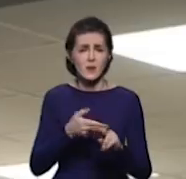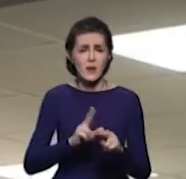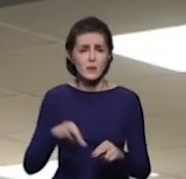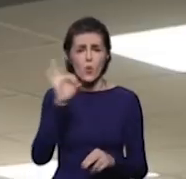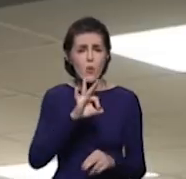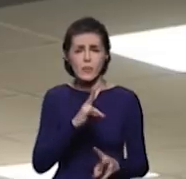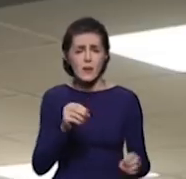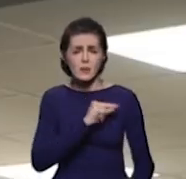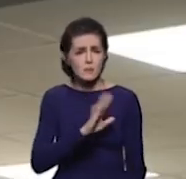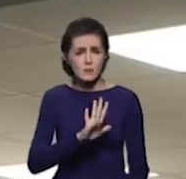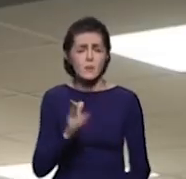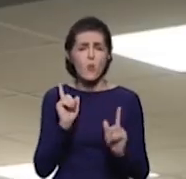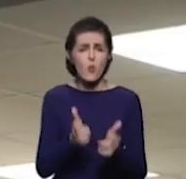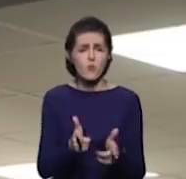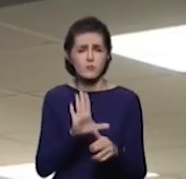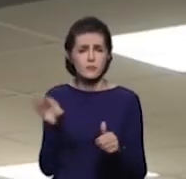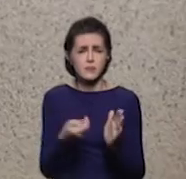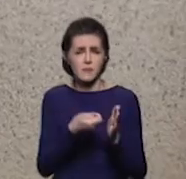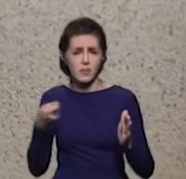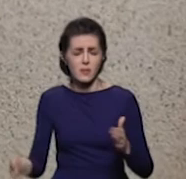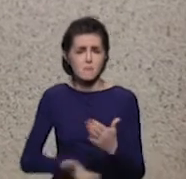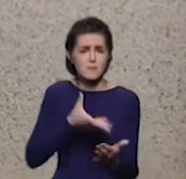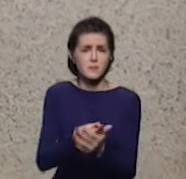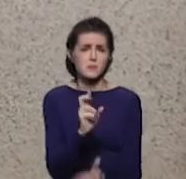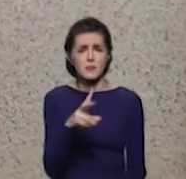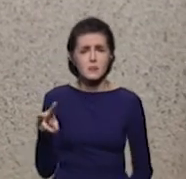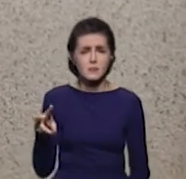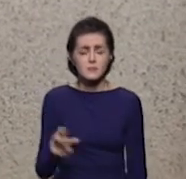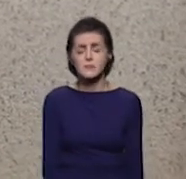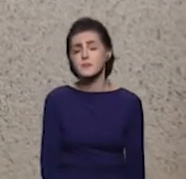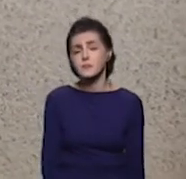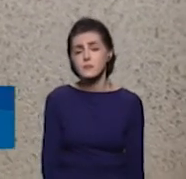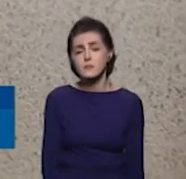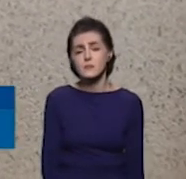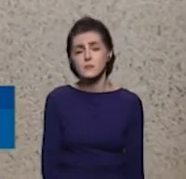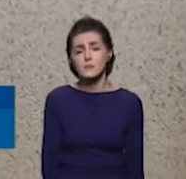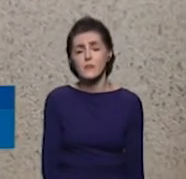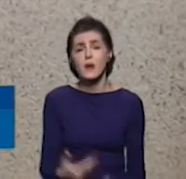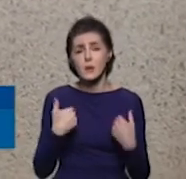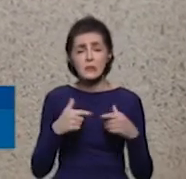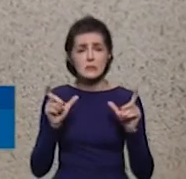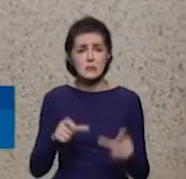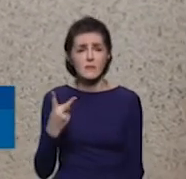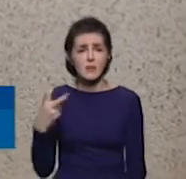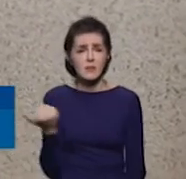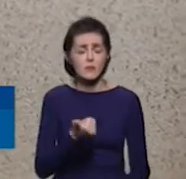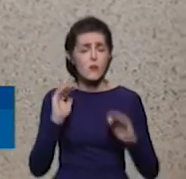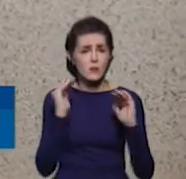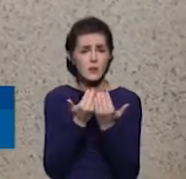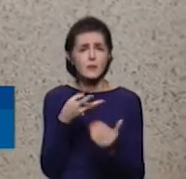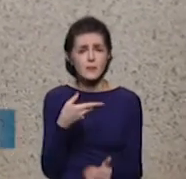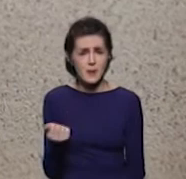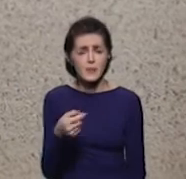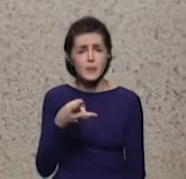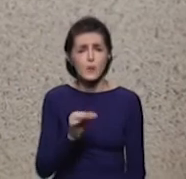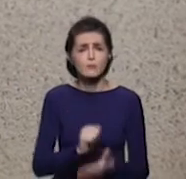непрацездатності, мали затримки з лікарняними виплатами. Мне было достаточно приятно сидеть 2 недели сидеть на карантине, но это